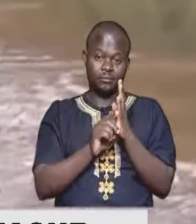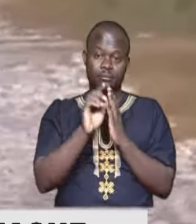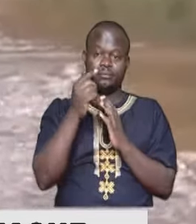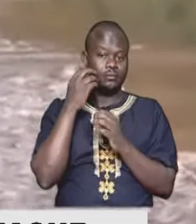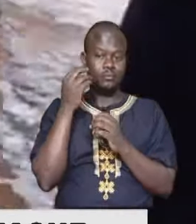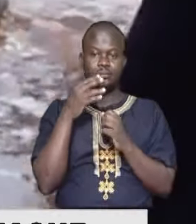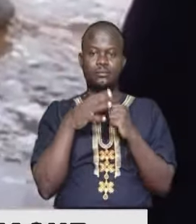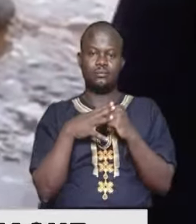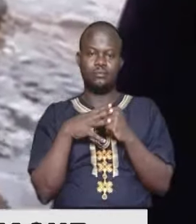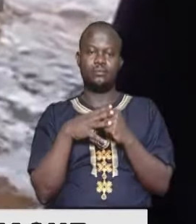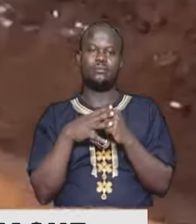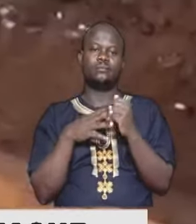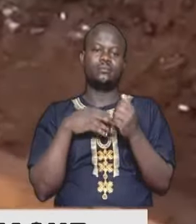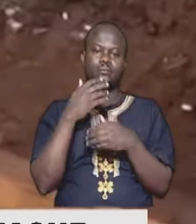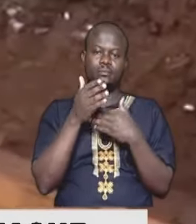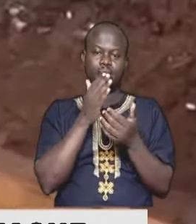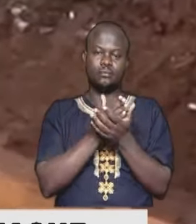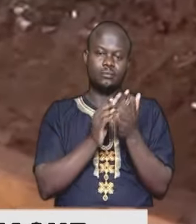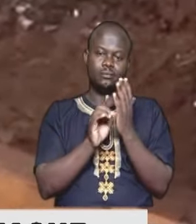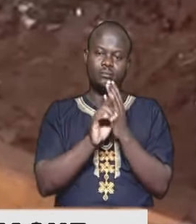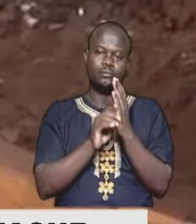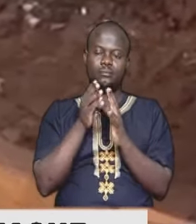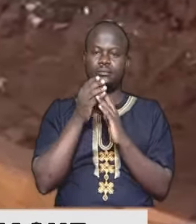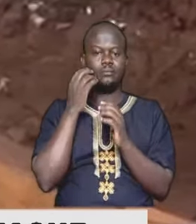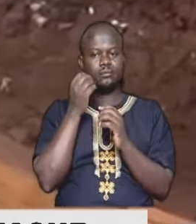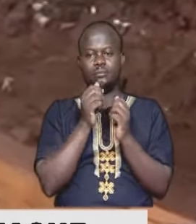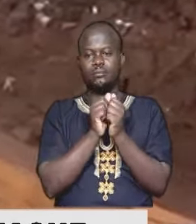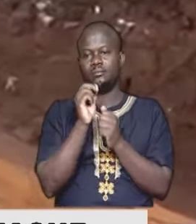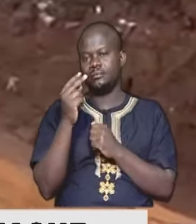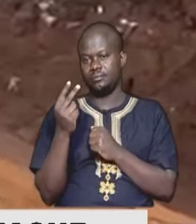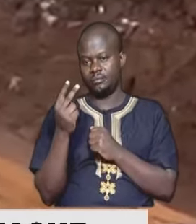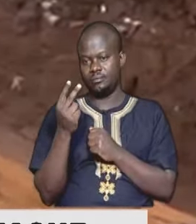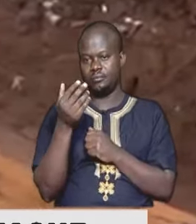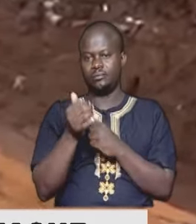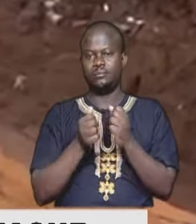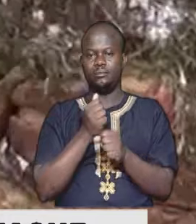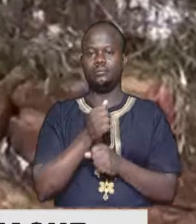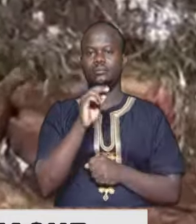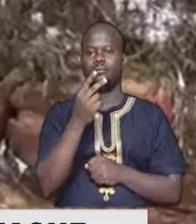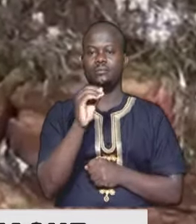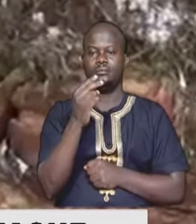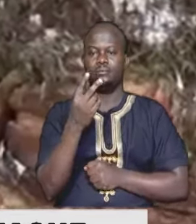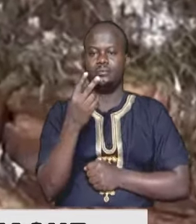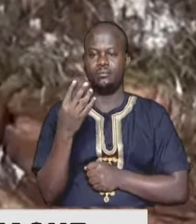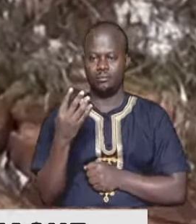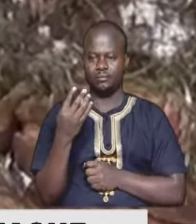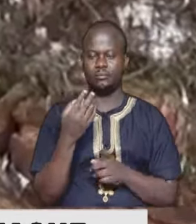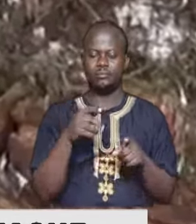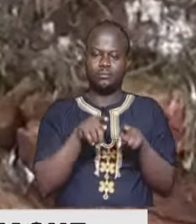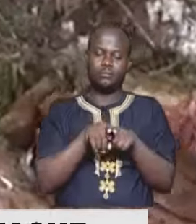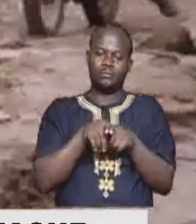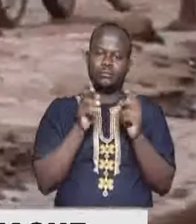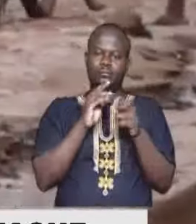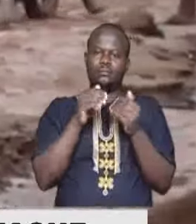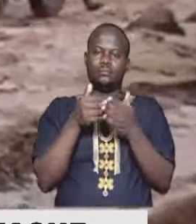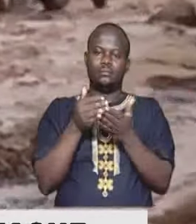mbere z'ukwezi kwa cyenda ikazacika mu matariki yo hagati y'ukwezi kwa 12 uyu mwaka 2024. Nk'uko bisanzwe